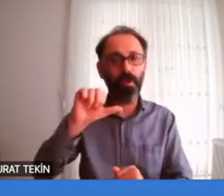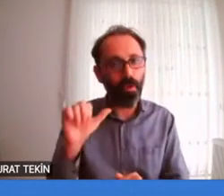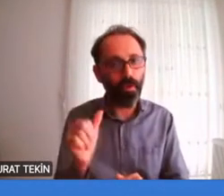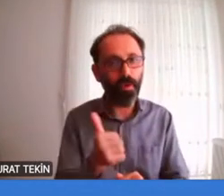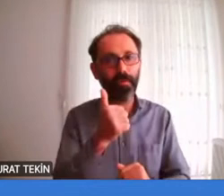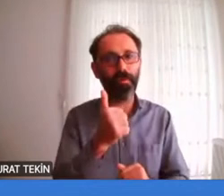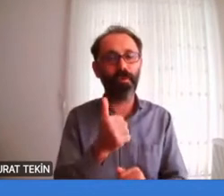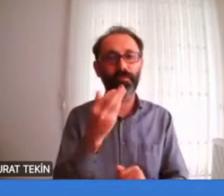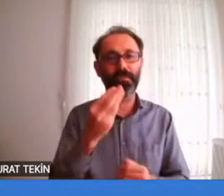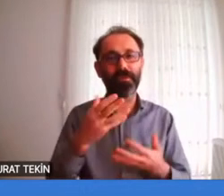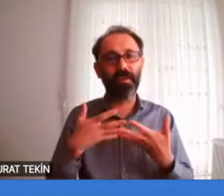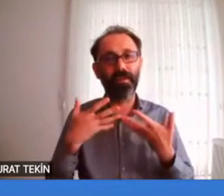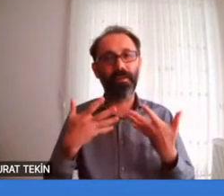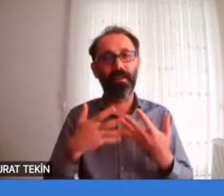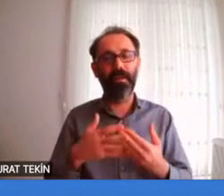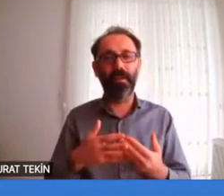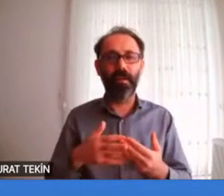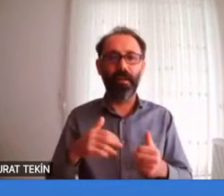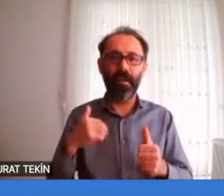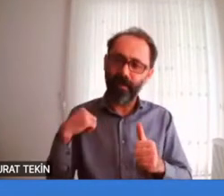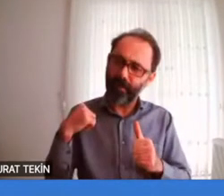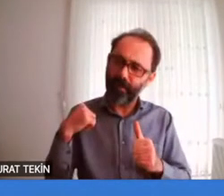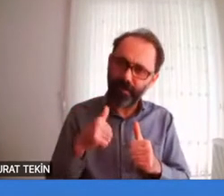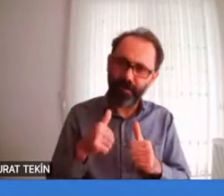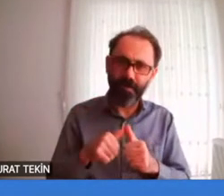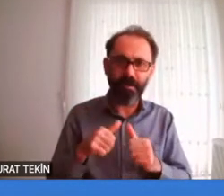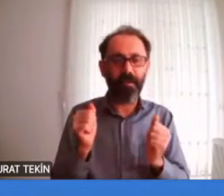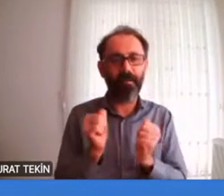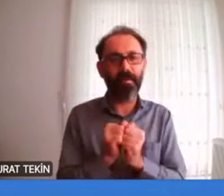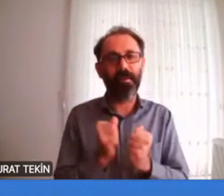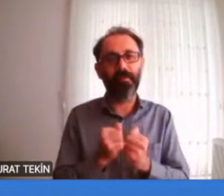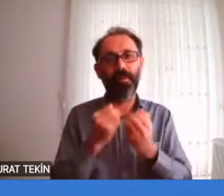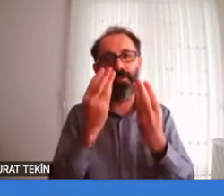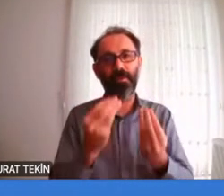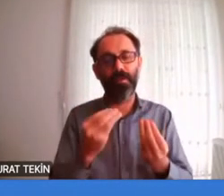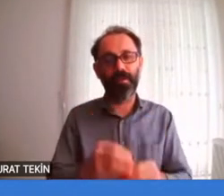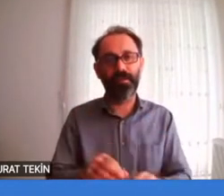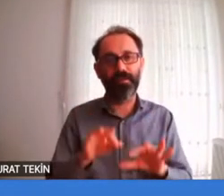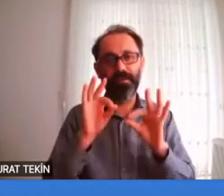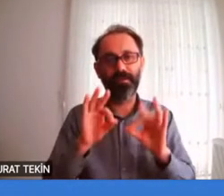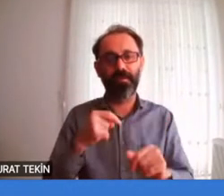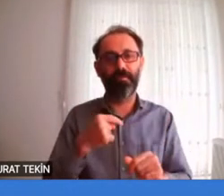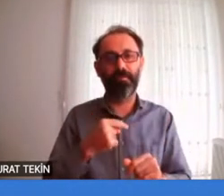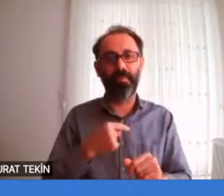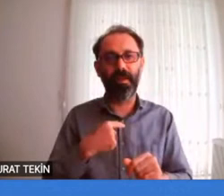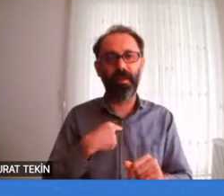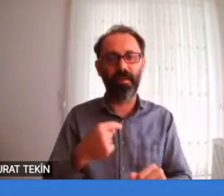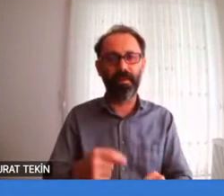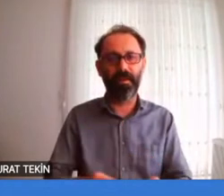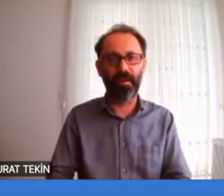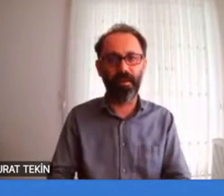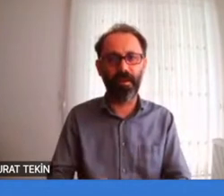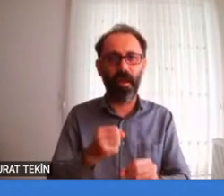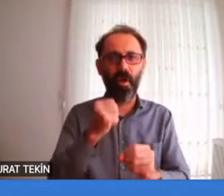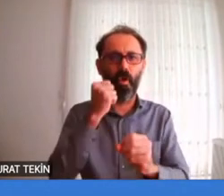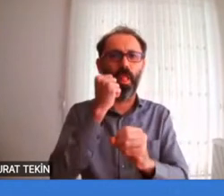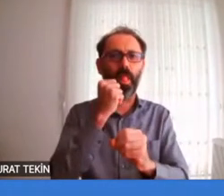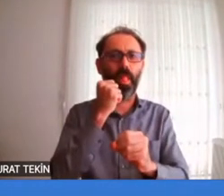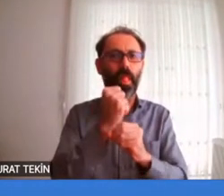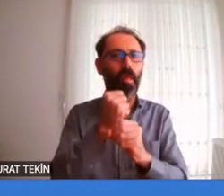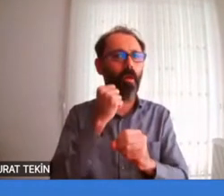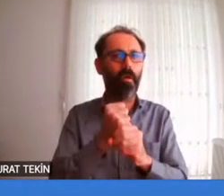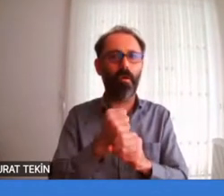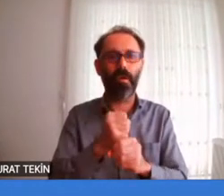bir durum. Umarım onların başarılarını da dinleriz. Şimdi ben biraz belki Golbol hakkında sınırlı